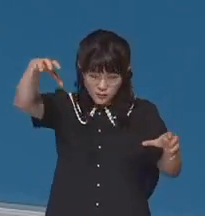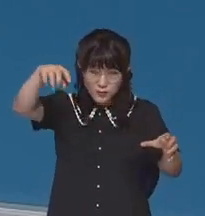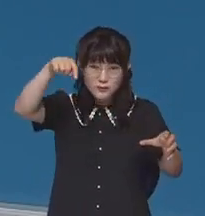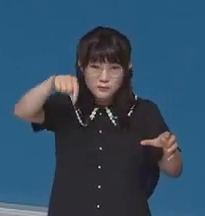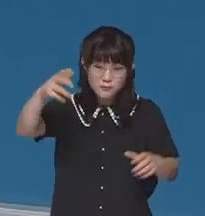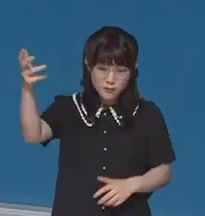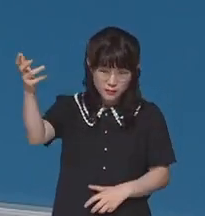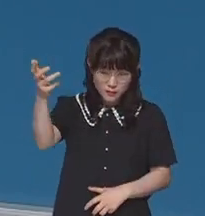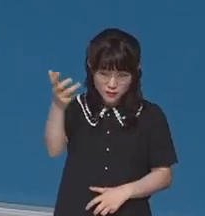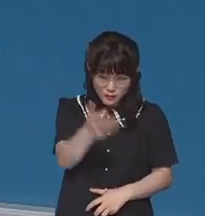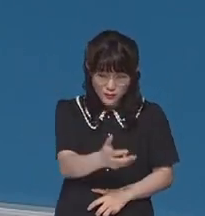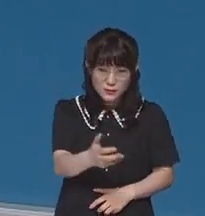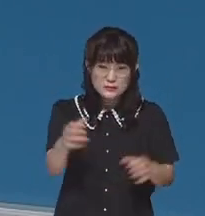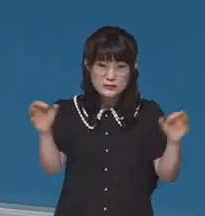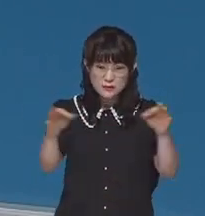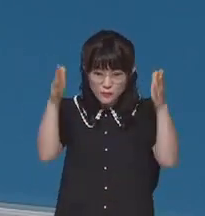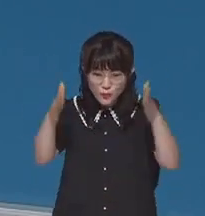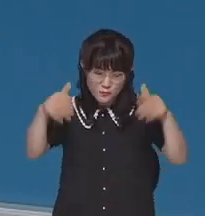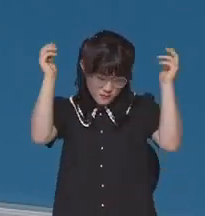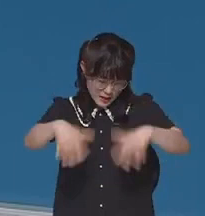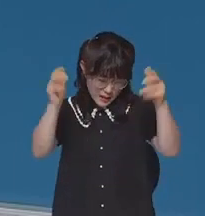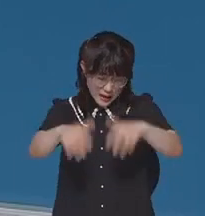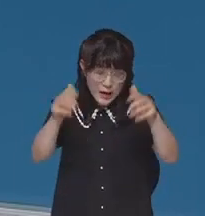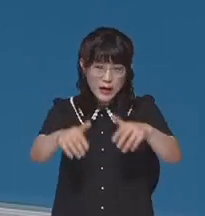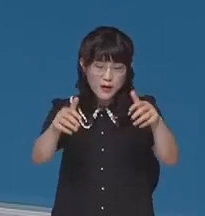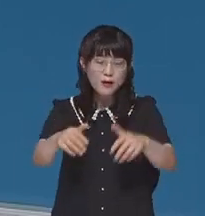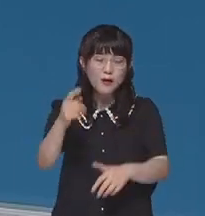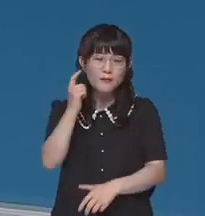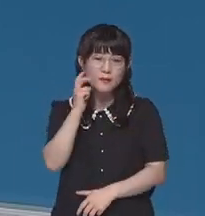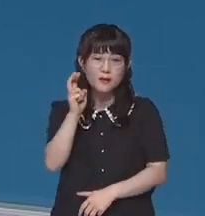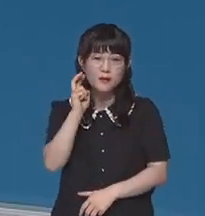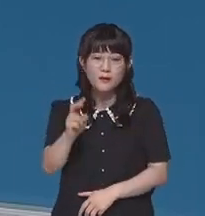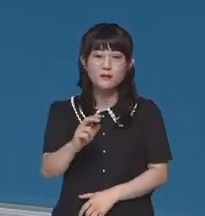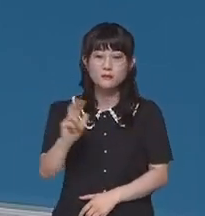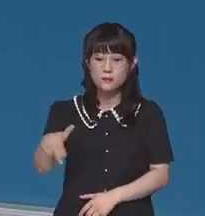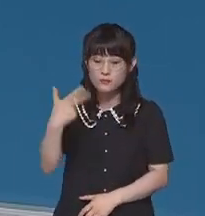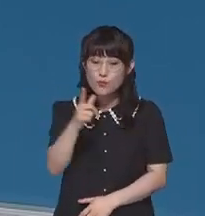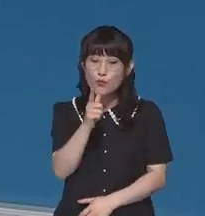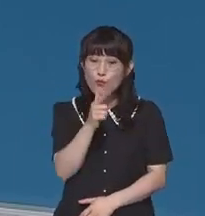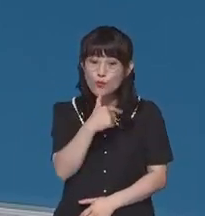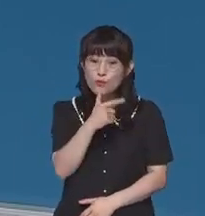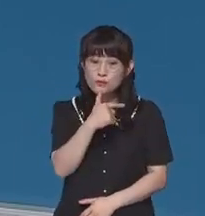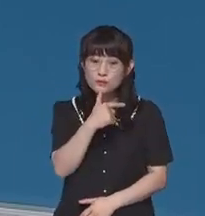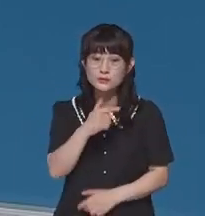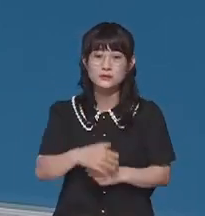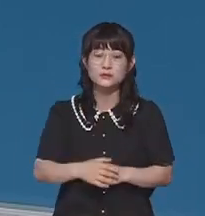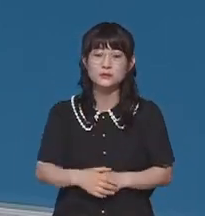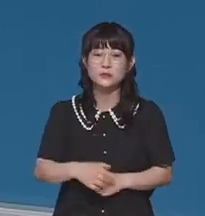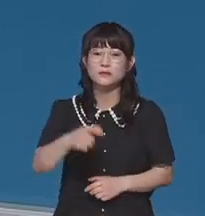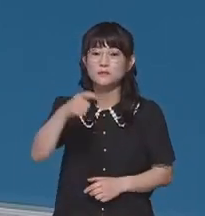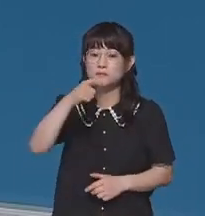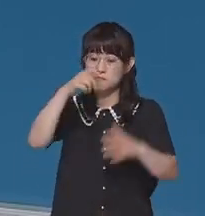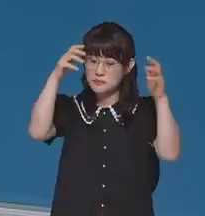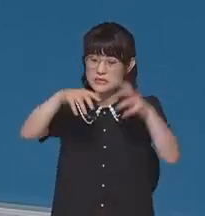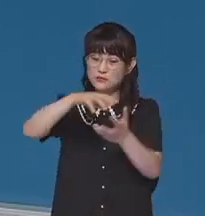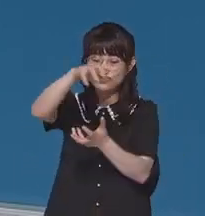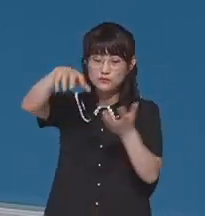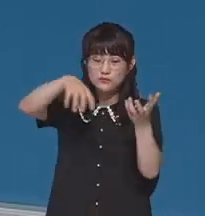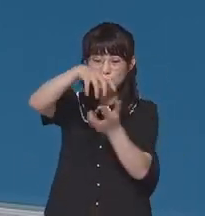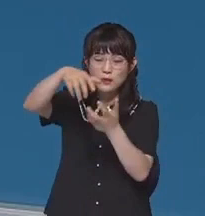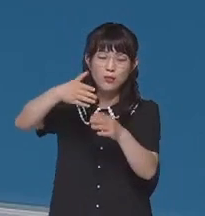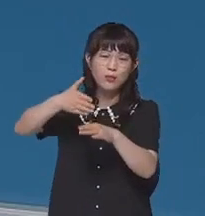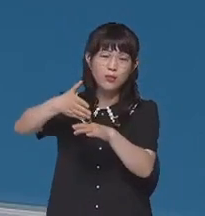강한 비가 집중되는 곳이 있겠습니다 특히 다음 주 월요일은 장마전선이 남할 때 비구름대가 정체하면서